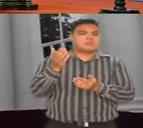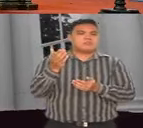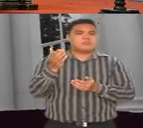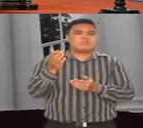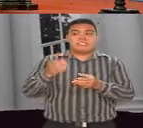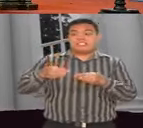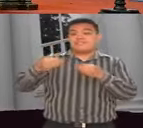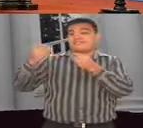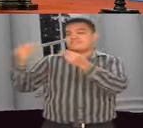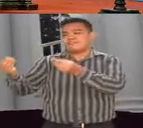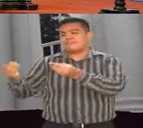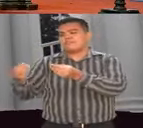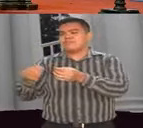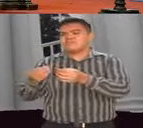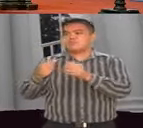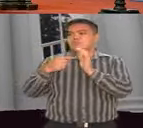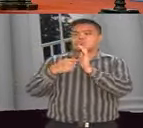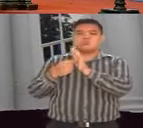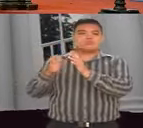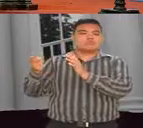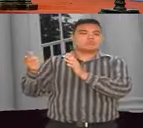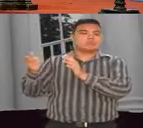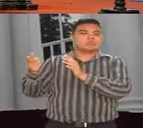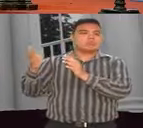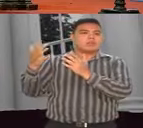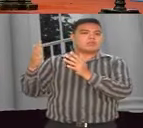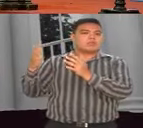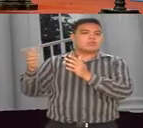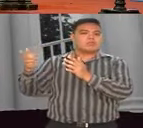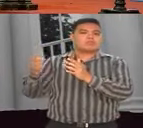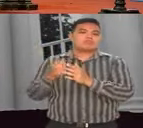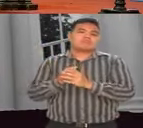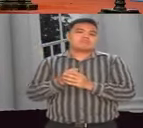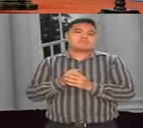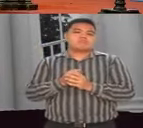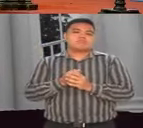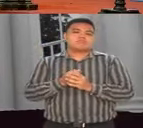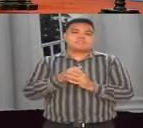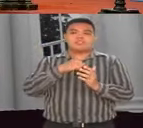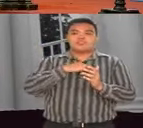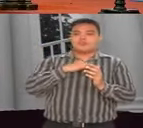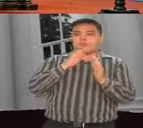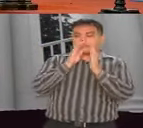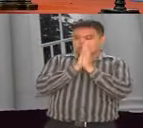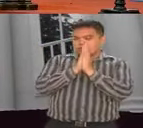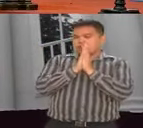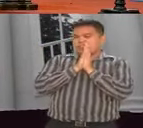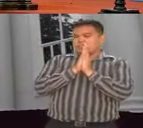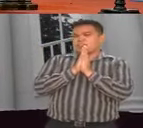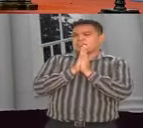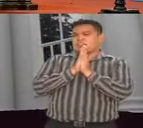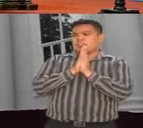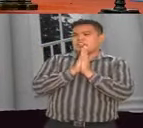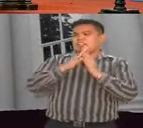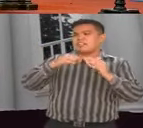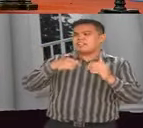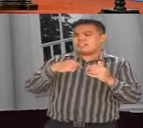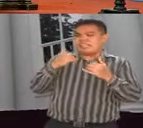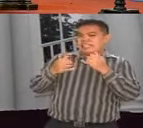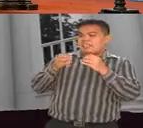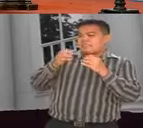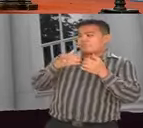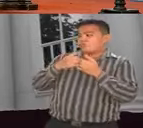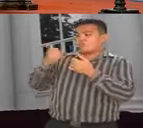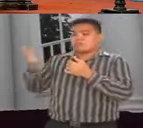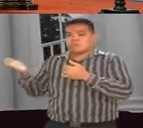pagka manggihatagon, makita man na, uy, maayo ni siya oh. So nag-ampo ka nga naa kay lifetime partner na yung manguyab